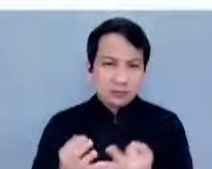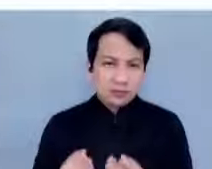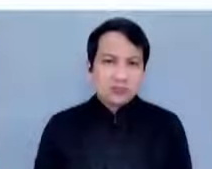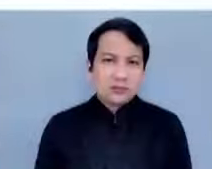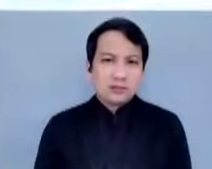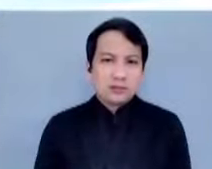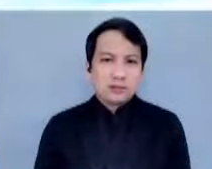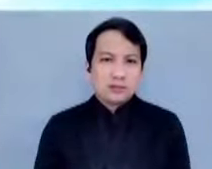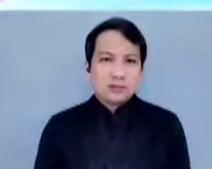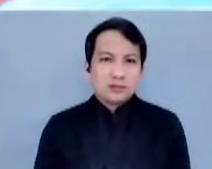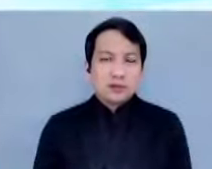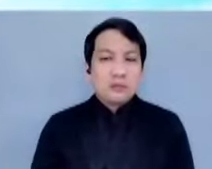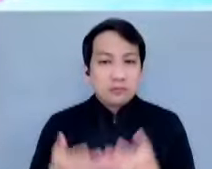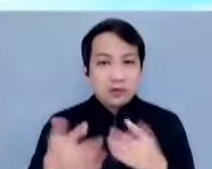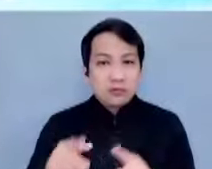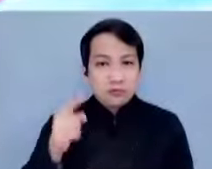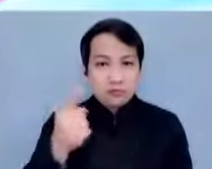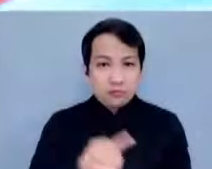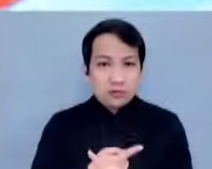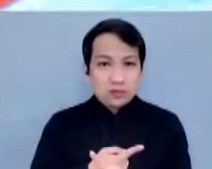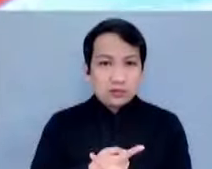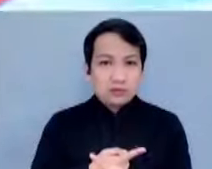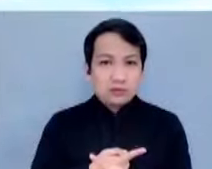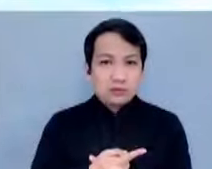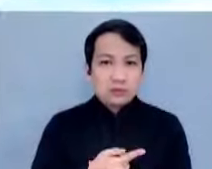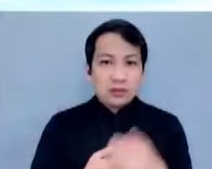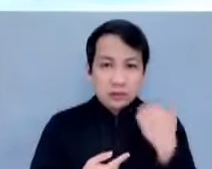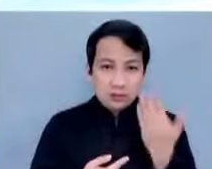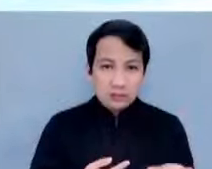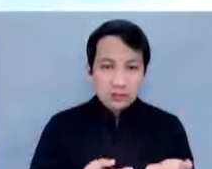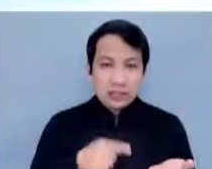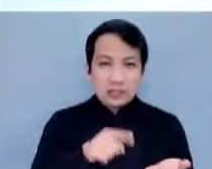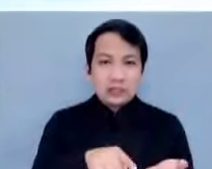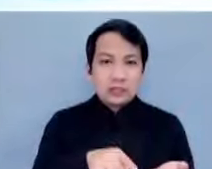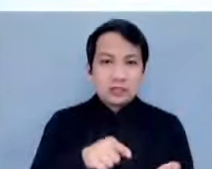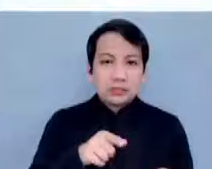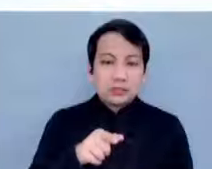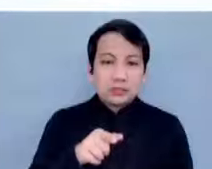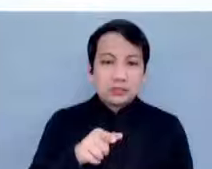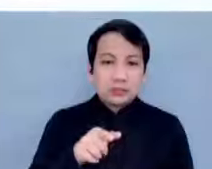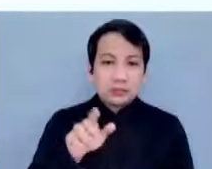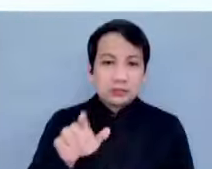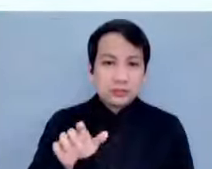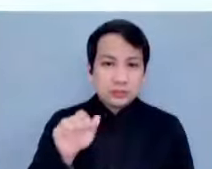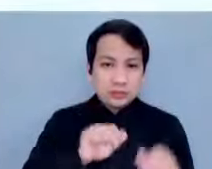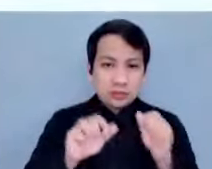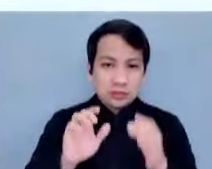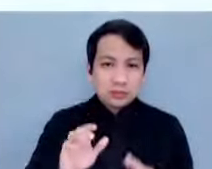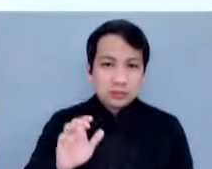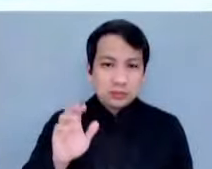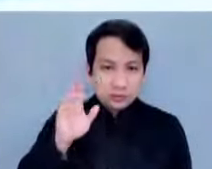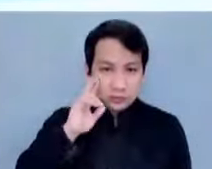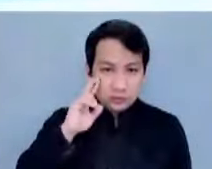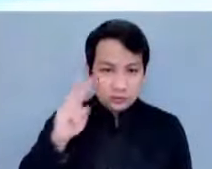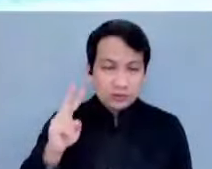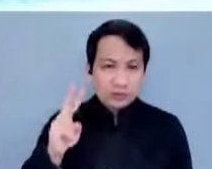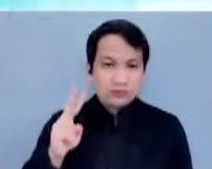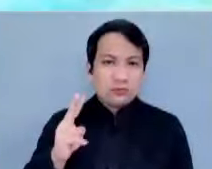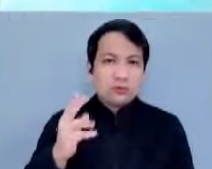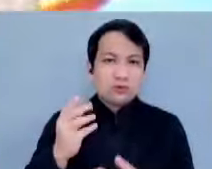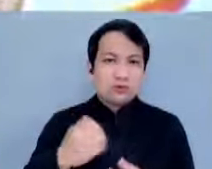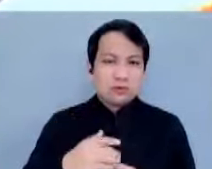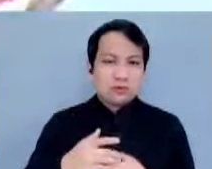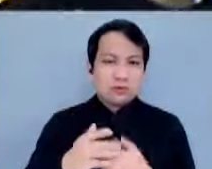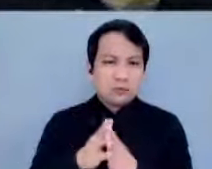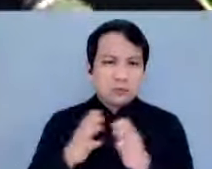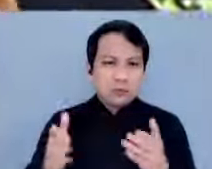Mag-iisang buwan na mula nang matagpo ang wala ng buhay ang veteranong aktor sa kanyang bahay sa Quezon City. Pero matindi pa rin daw ang tromang kinahaharap